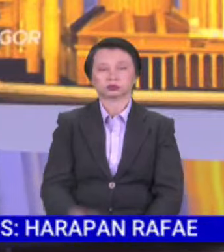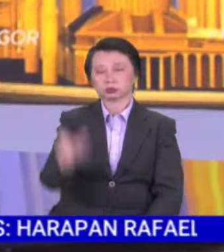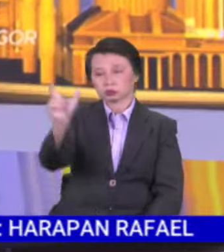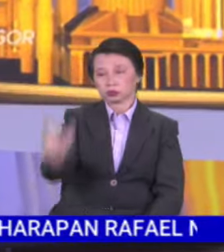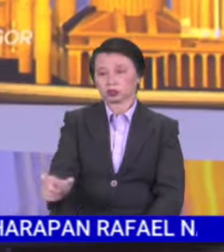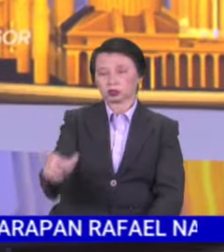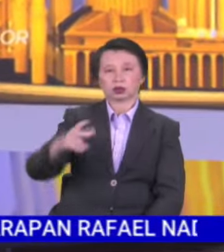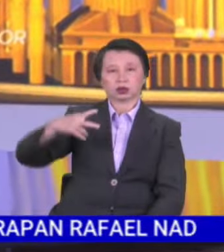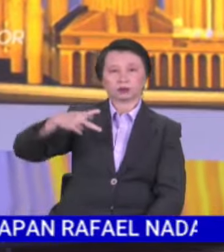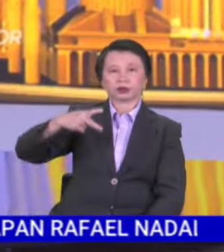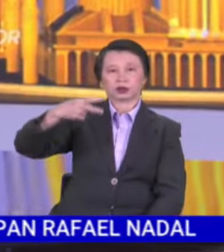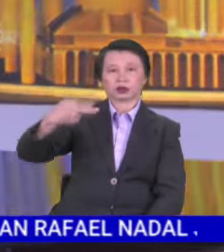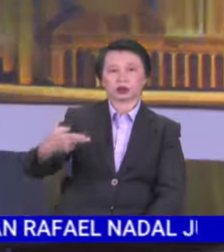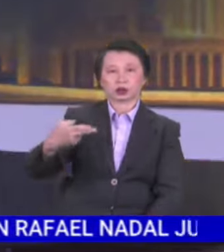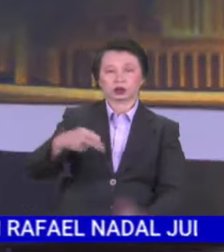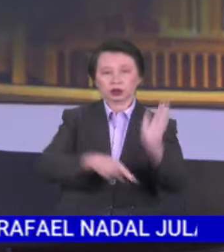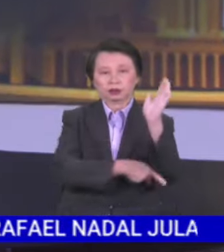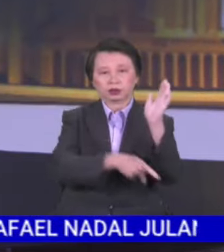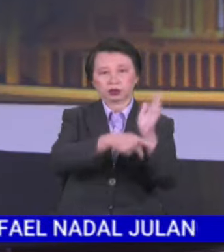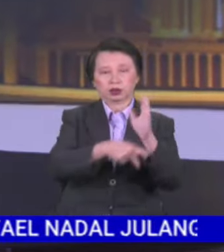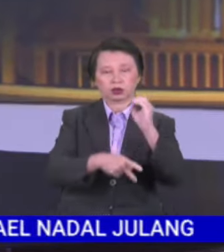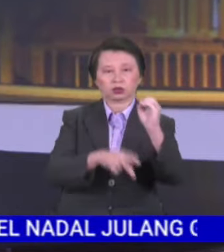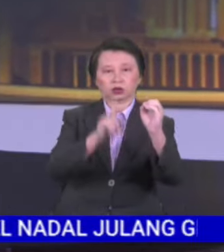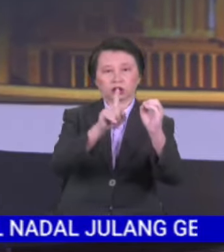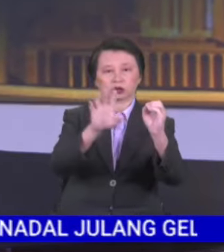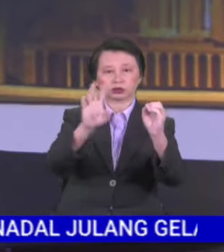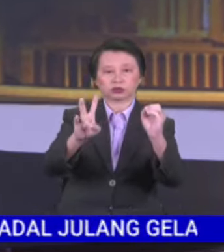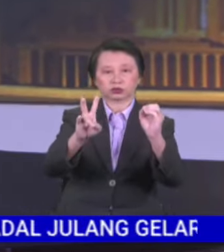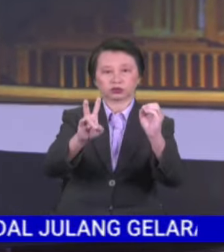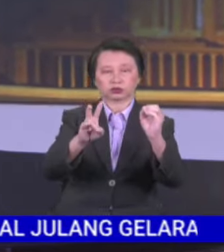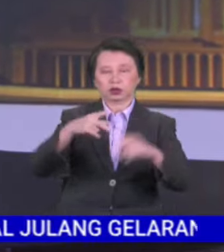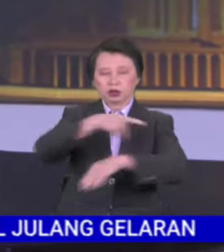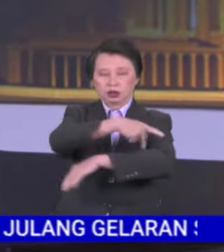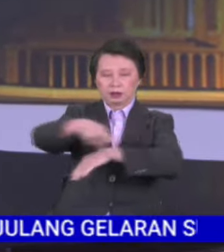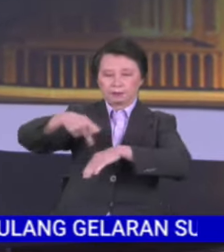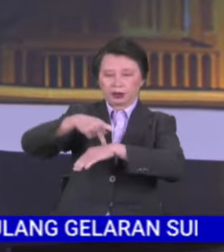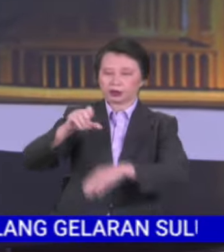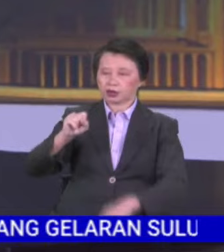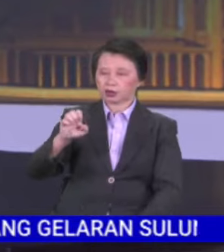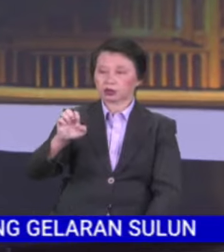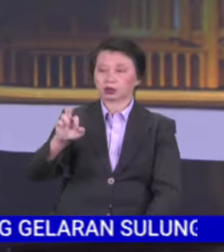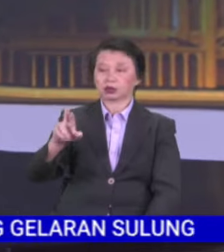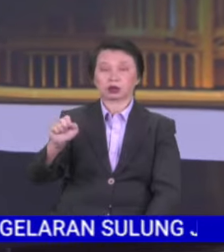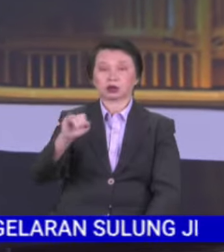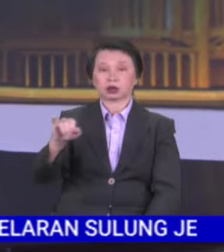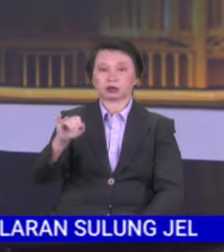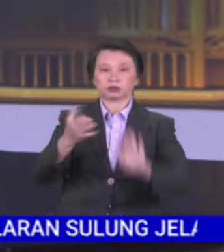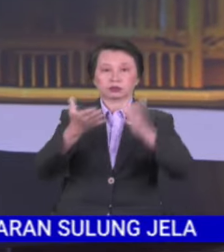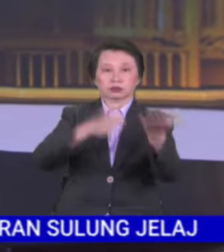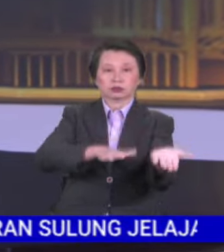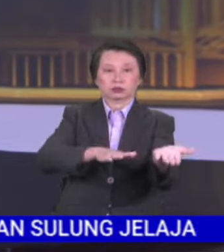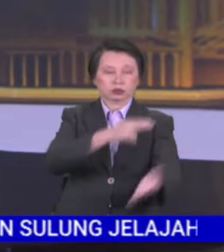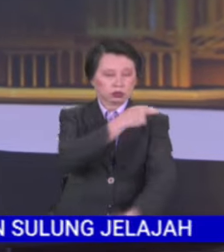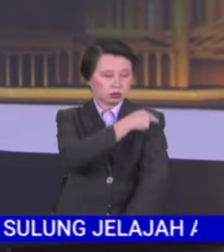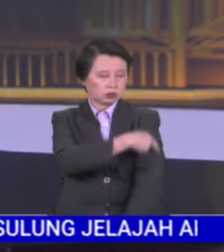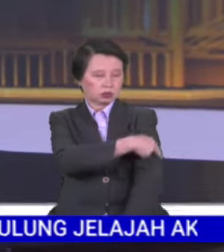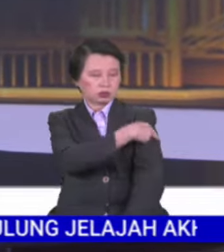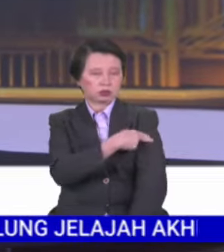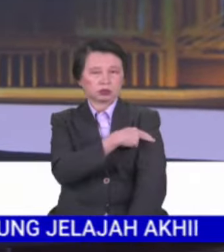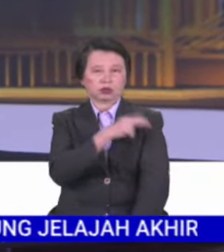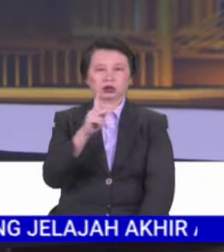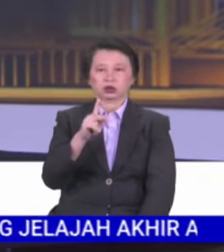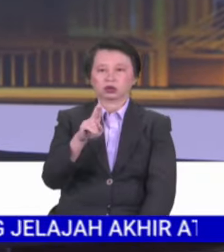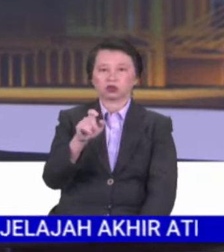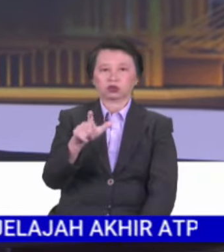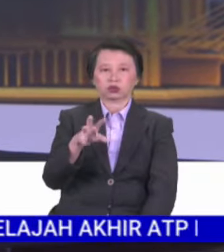Calon Pakatan Harapan PH Parlimen P017 Padang Surai M. Karupaya meninggal dunia di Hospital Kulim Kedah